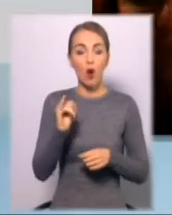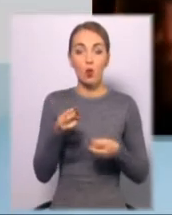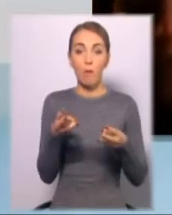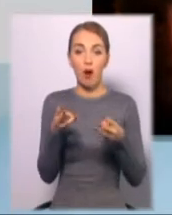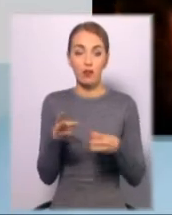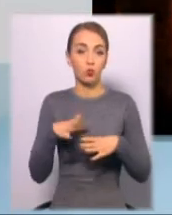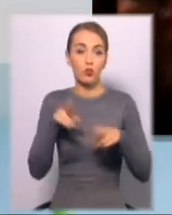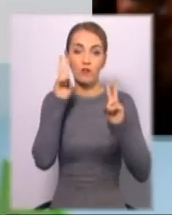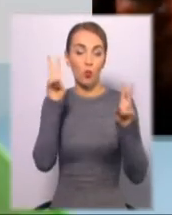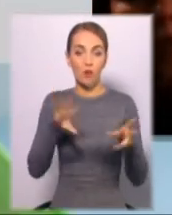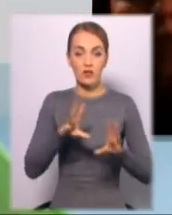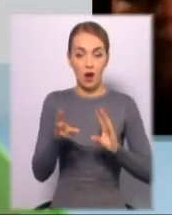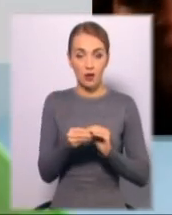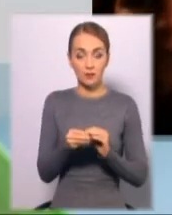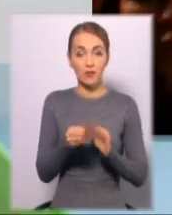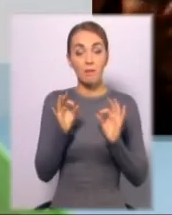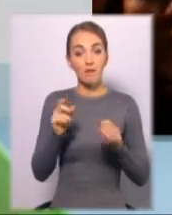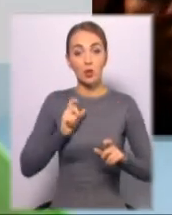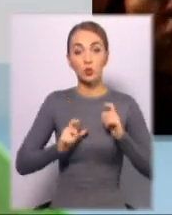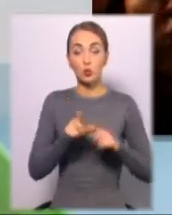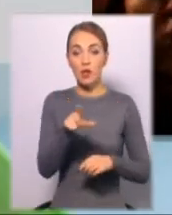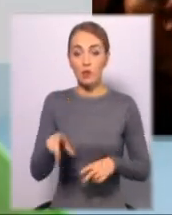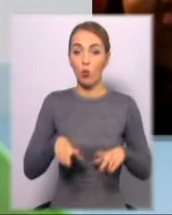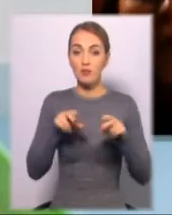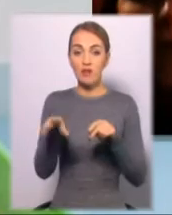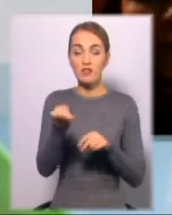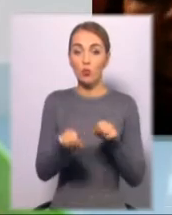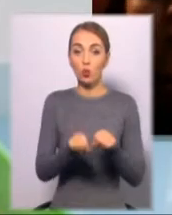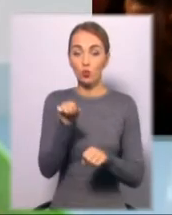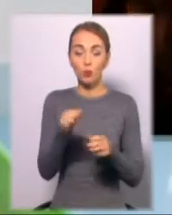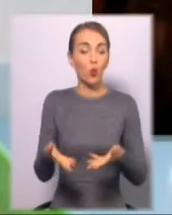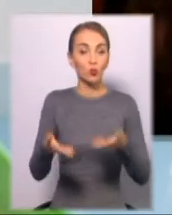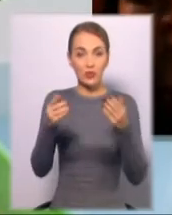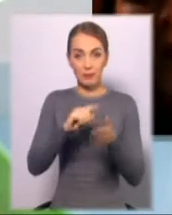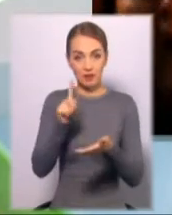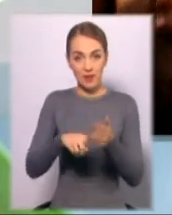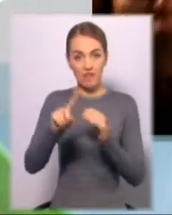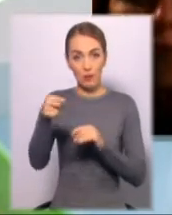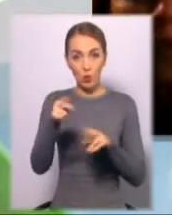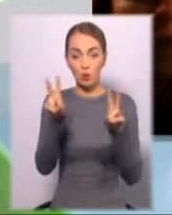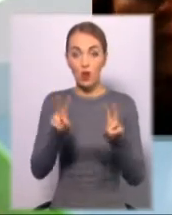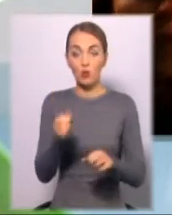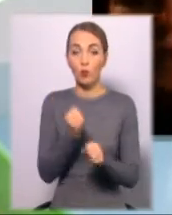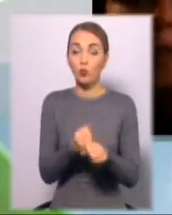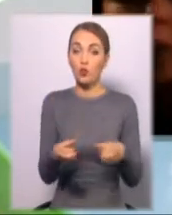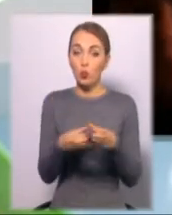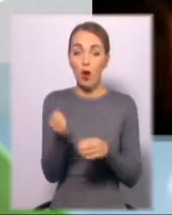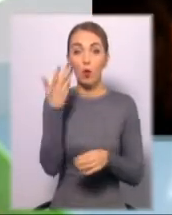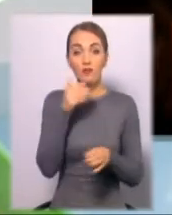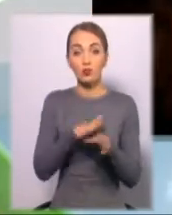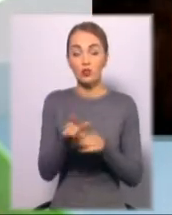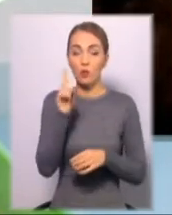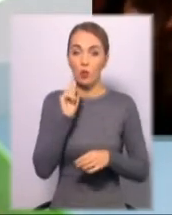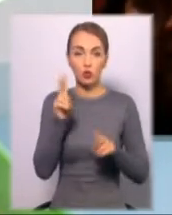було невідомо взагалі. Щоправда, студентам пообіцяли, що всі порушені ними питання і вимоги розглянуть на робочій групі, а от коли вона відбудеться, нам поки